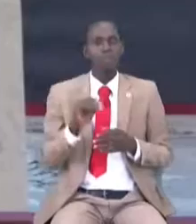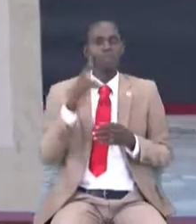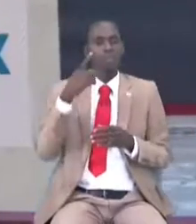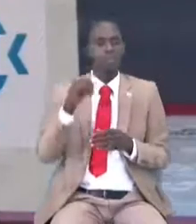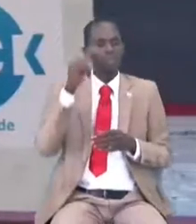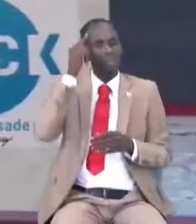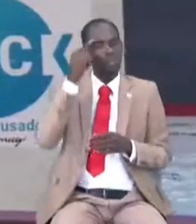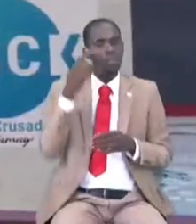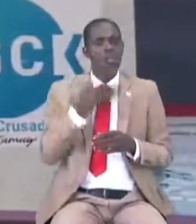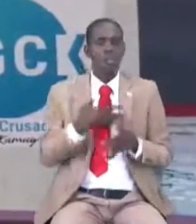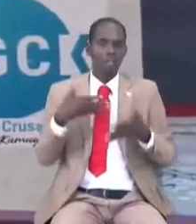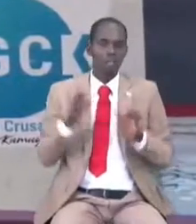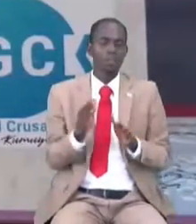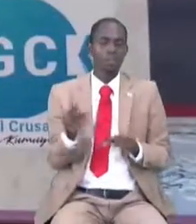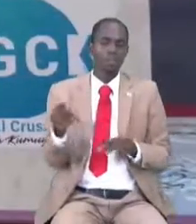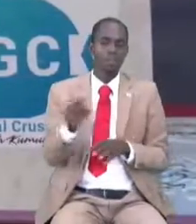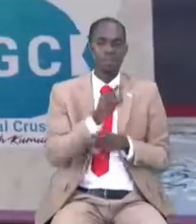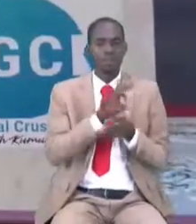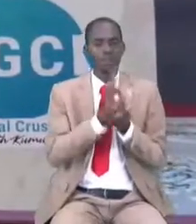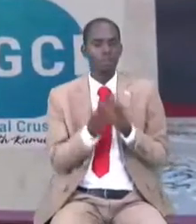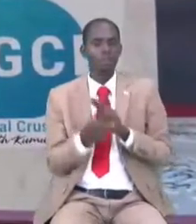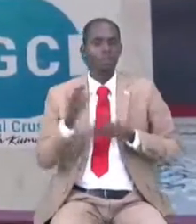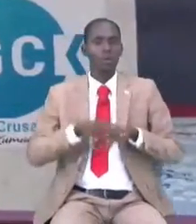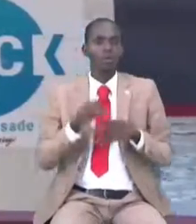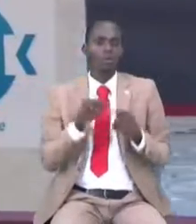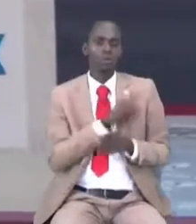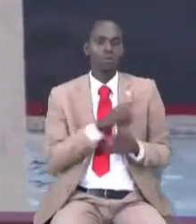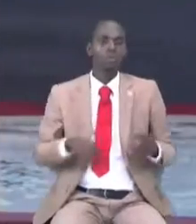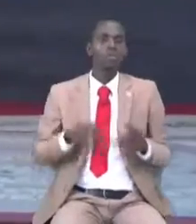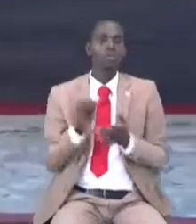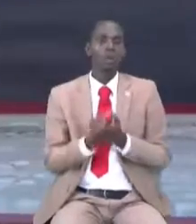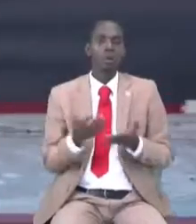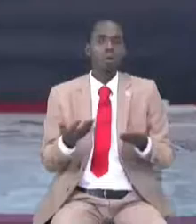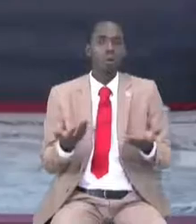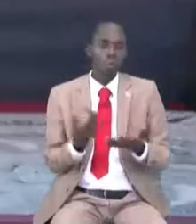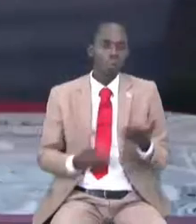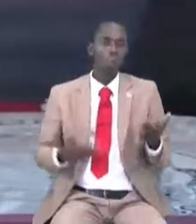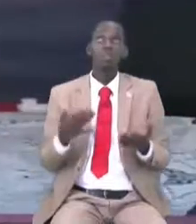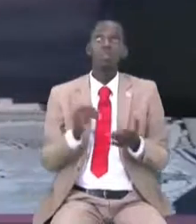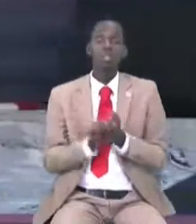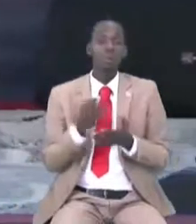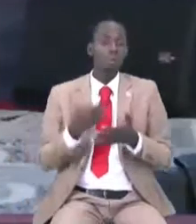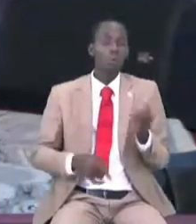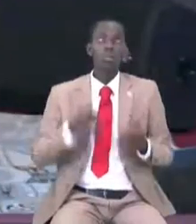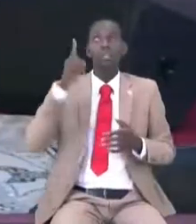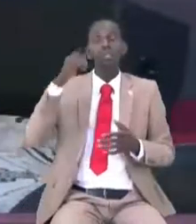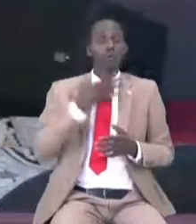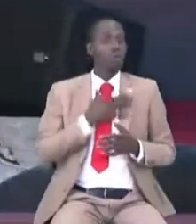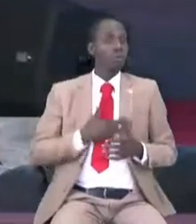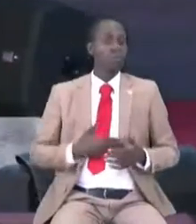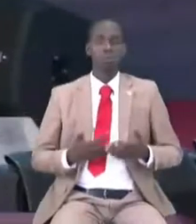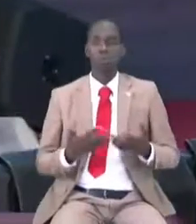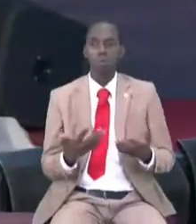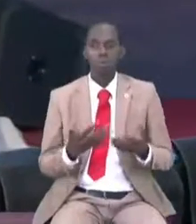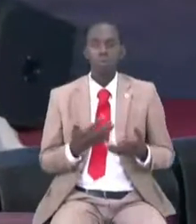ce qu'il cherche. Mais tu vas vers les idoles, retourne au Seigneur. Tu vas vers les dieux de ce